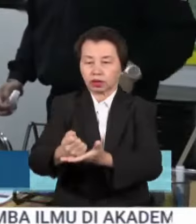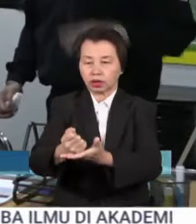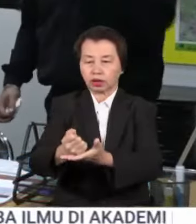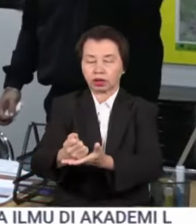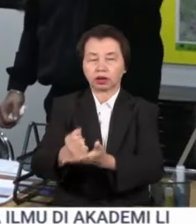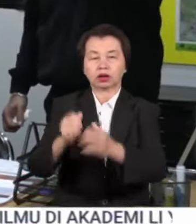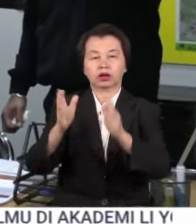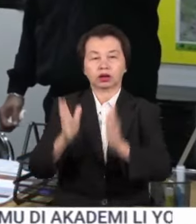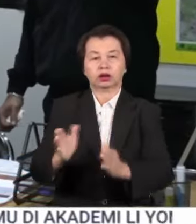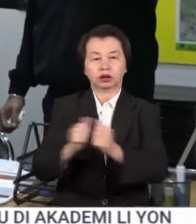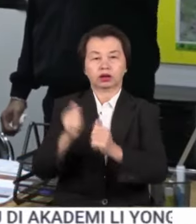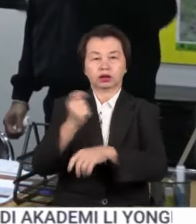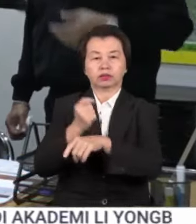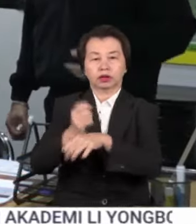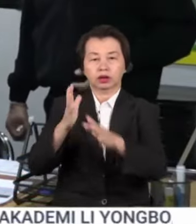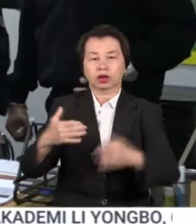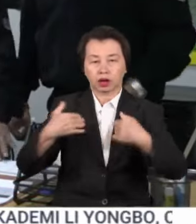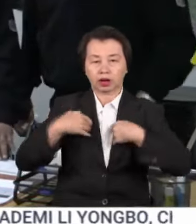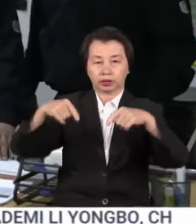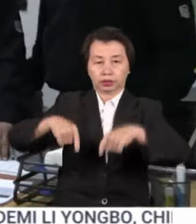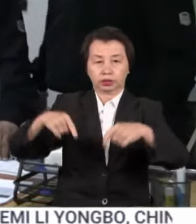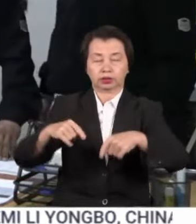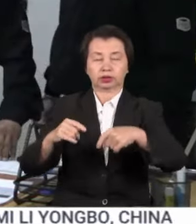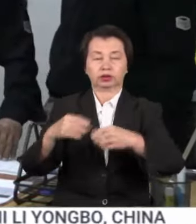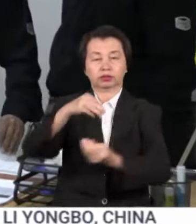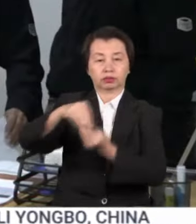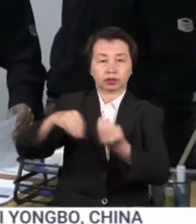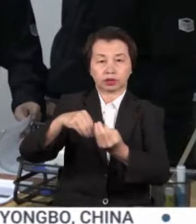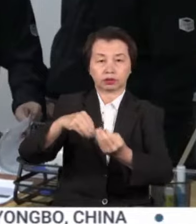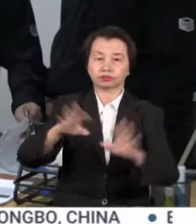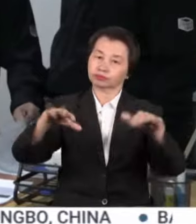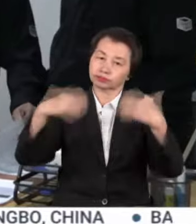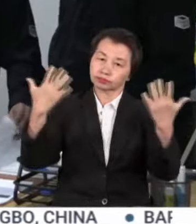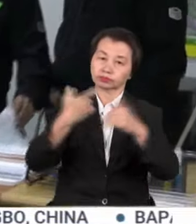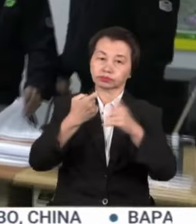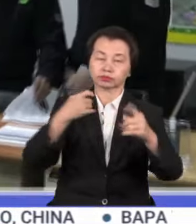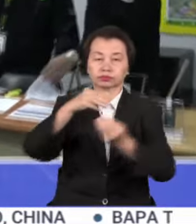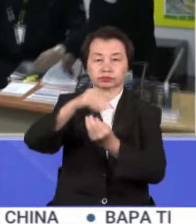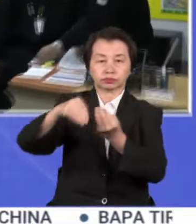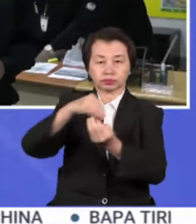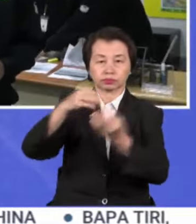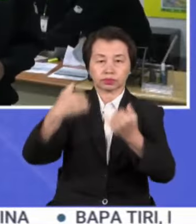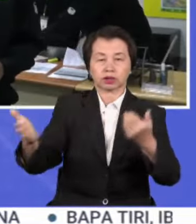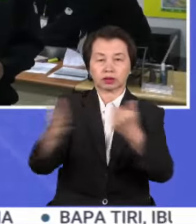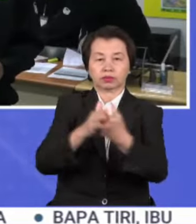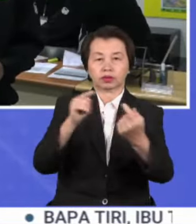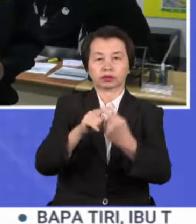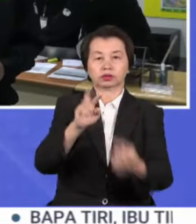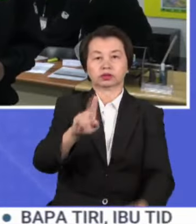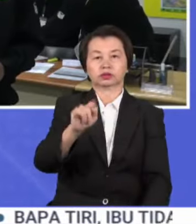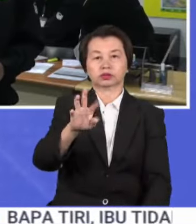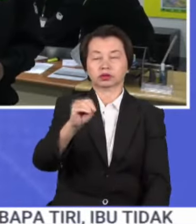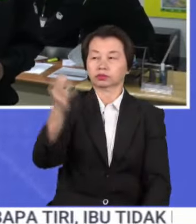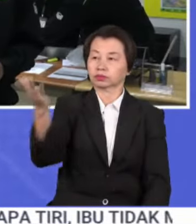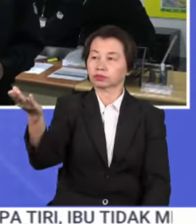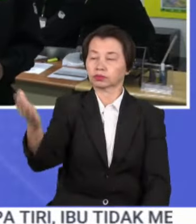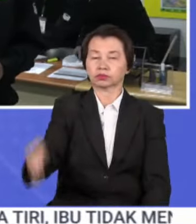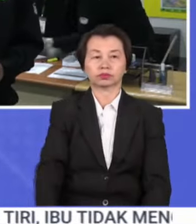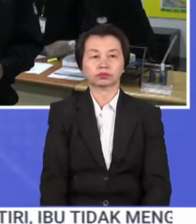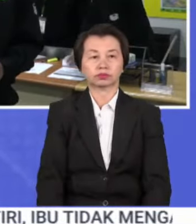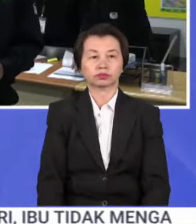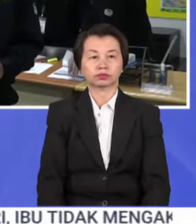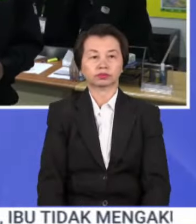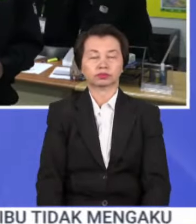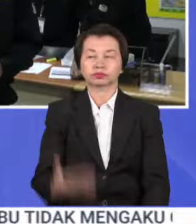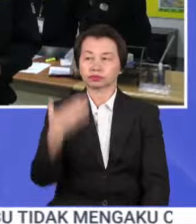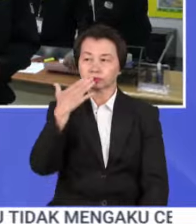para jemaah dan juga petugas yang berada di Mekah. Sekian dulu dari kota Mekah, kembali dulu ke Angka Sepuri.